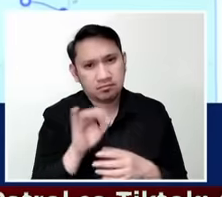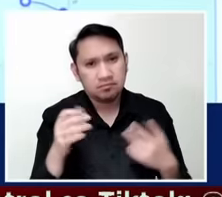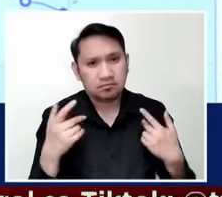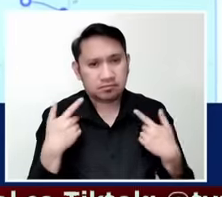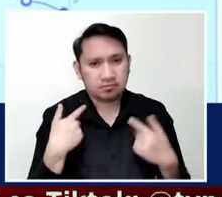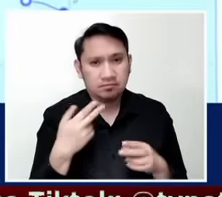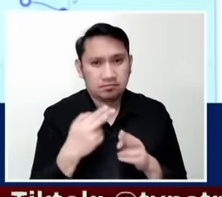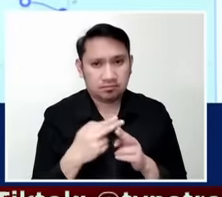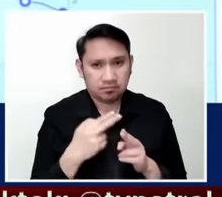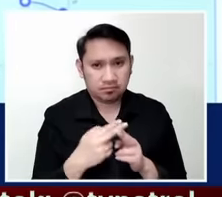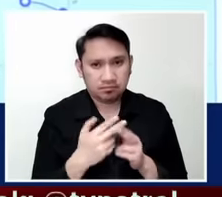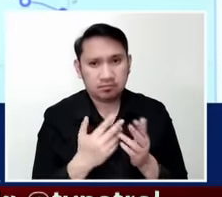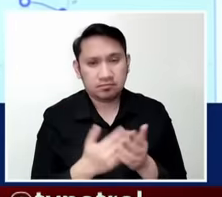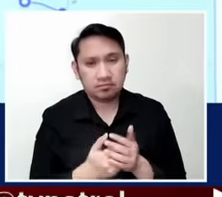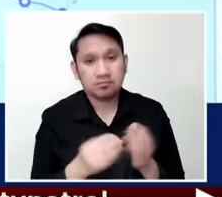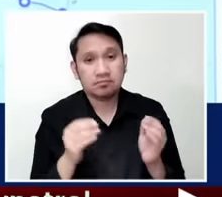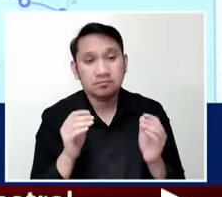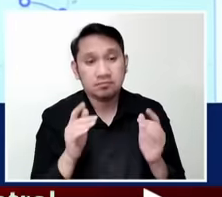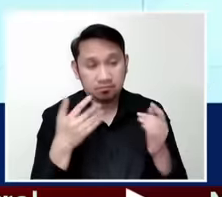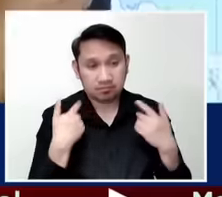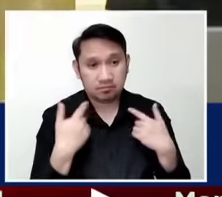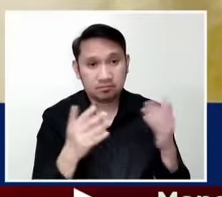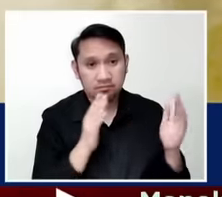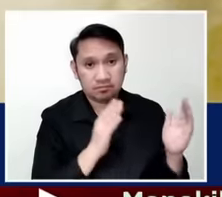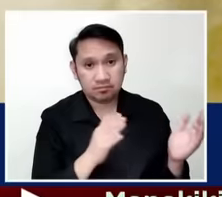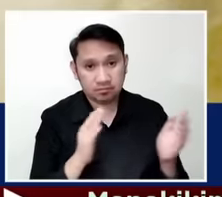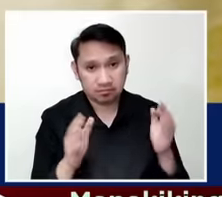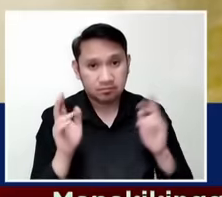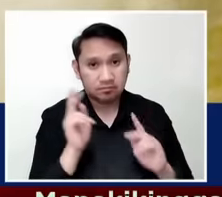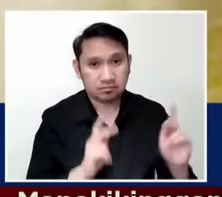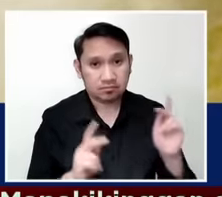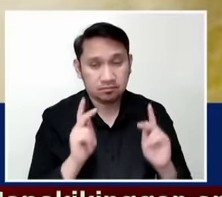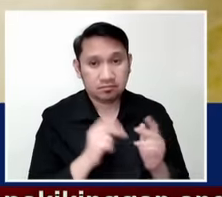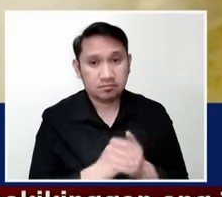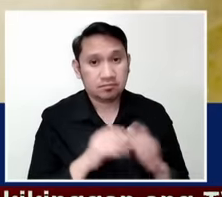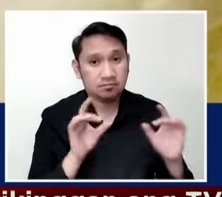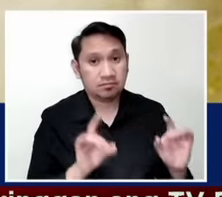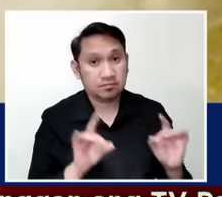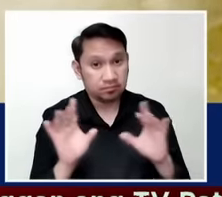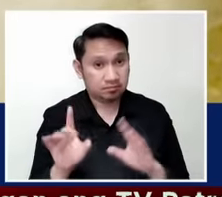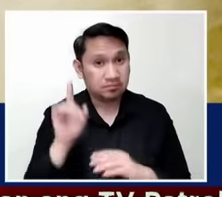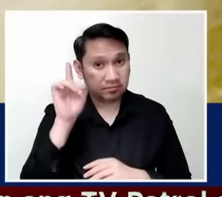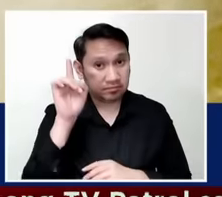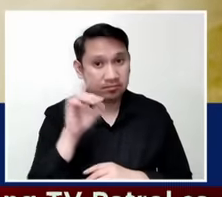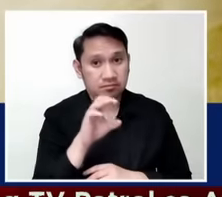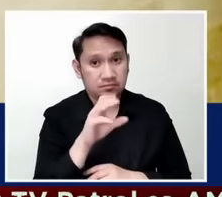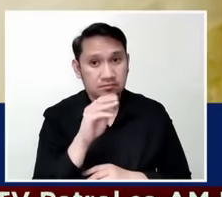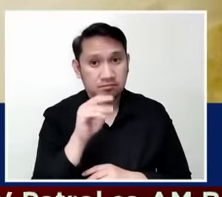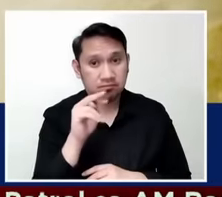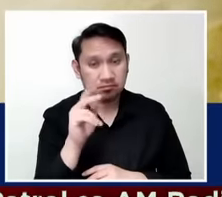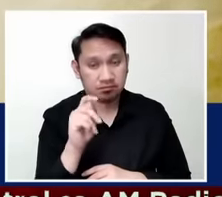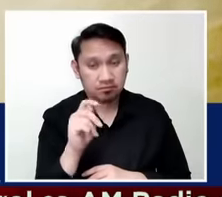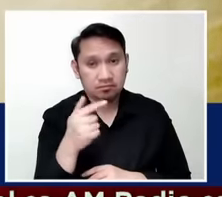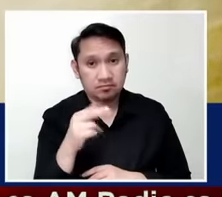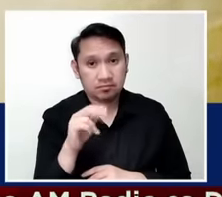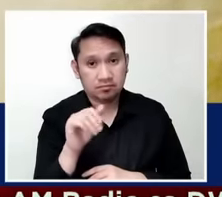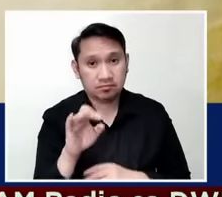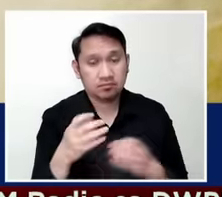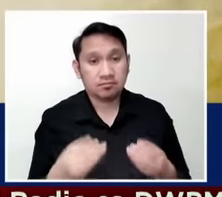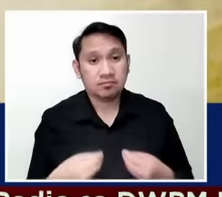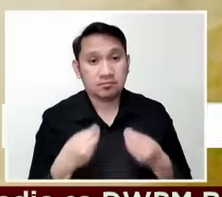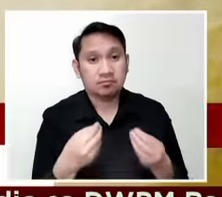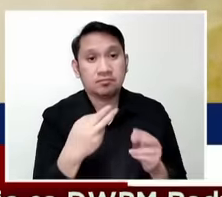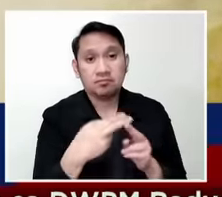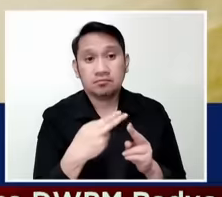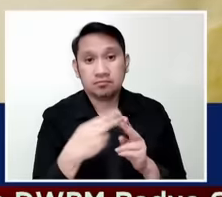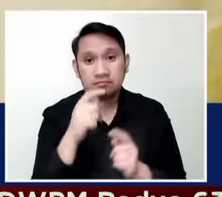ito, kaya mas nakapaghahanda ang publiko. Ang Australian meteorologist na si Clement Raggi ang unang nagbigay ng pangalan